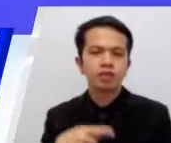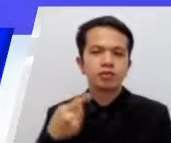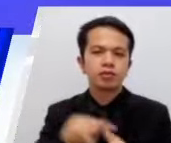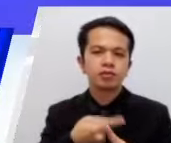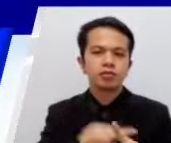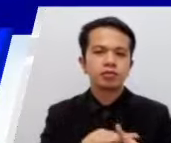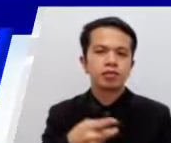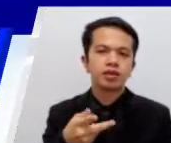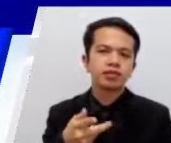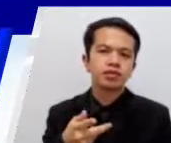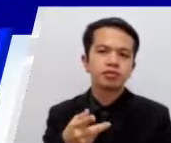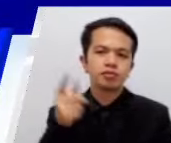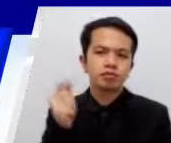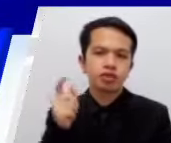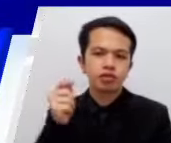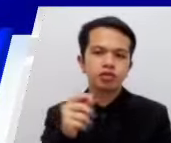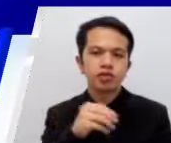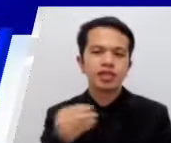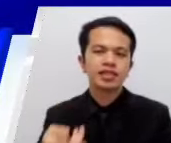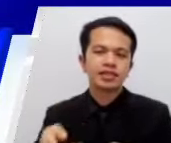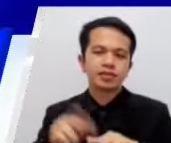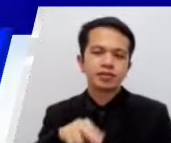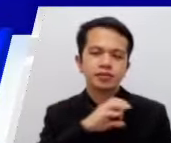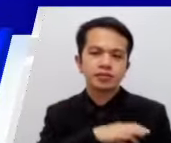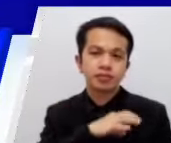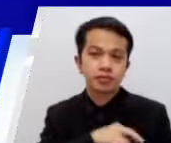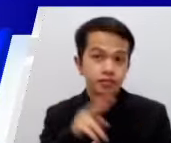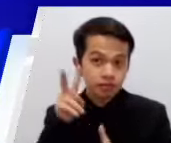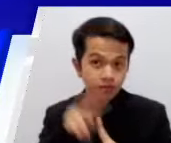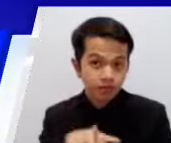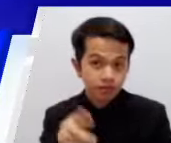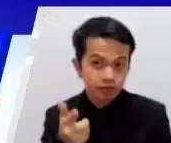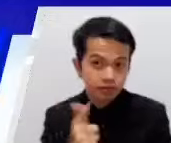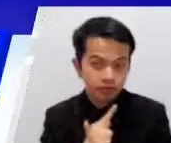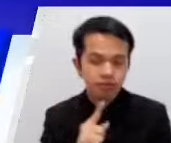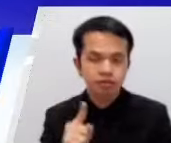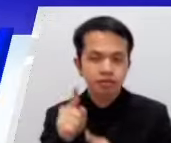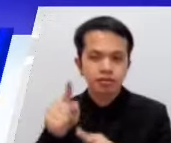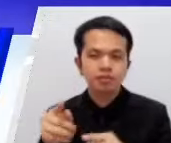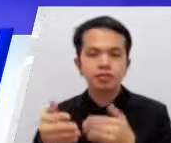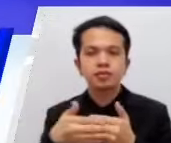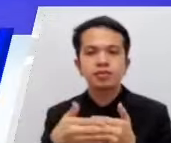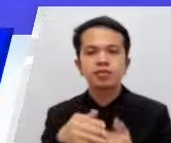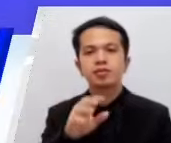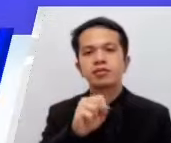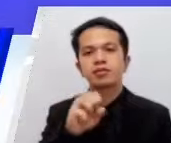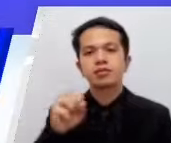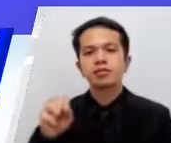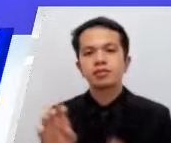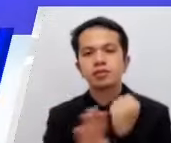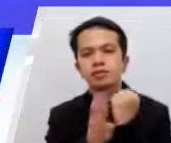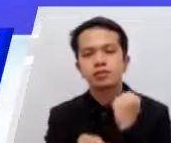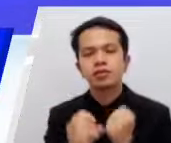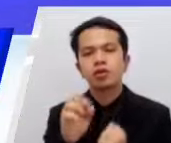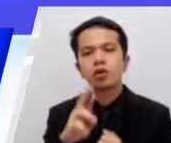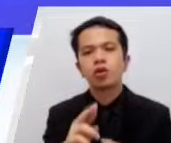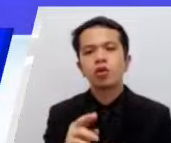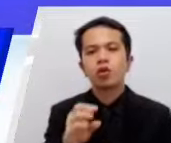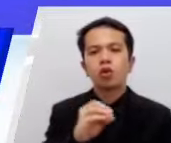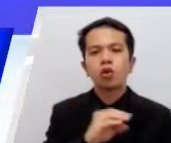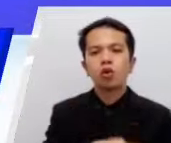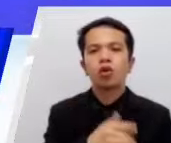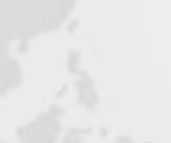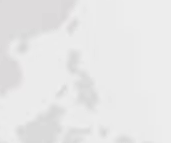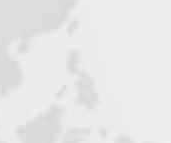benefit. Para mag-apply sa loan, pumunta sa pinakamalapit na SSS branch o online sa My SSS Portal.